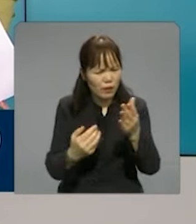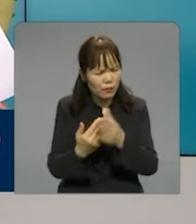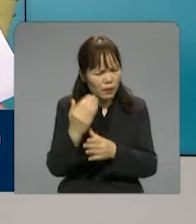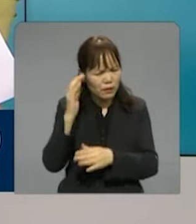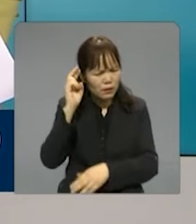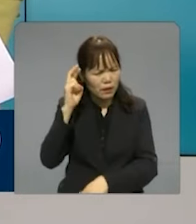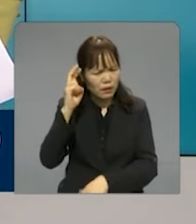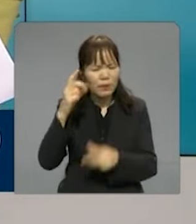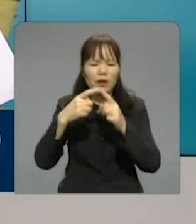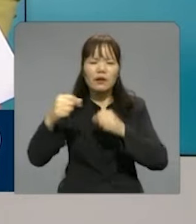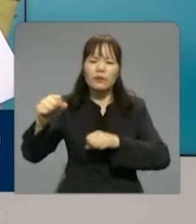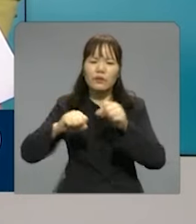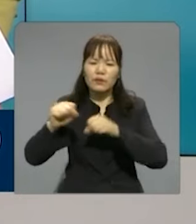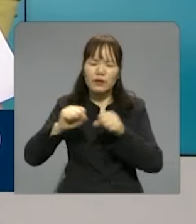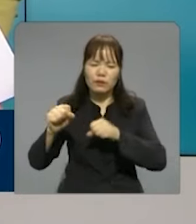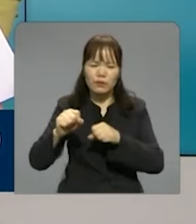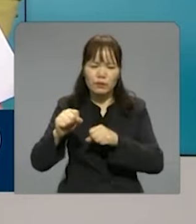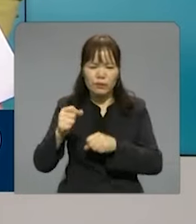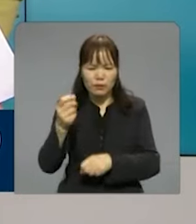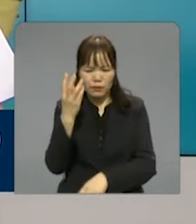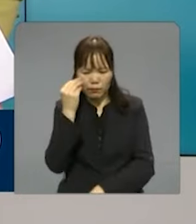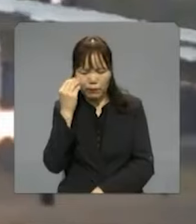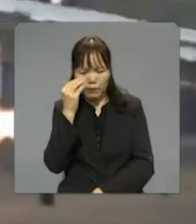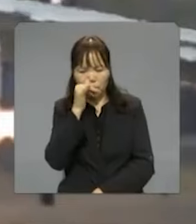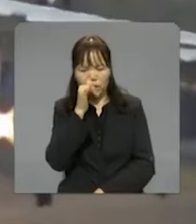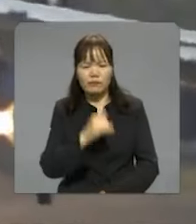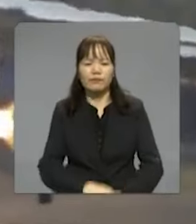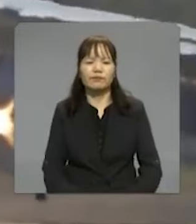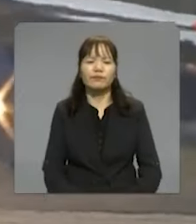않은 모습입니다. 갈태훈 기자입니다.